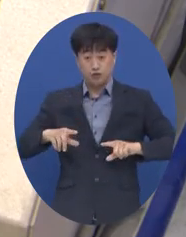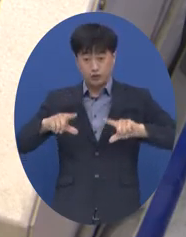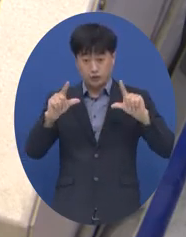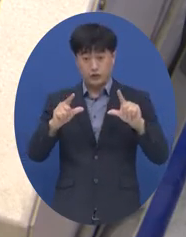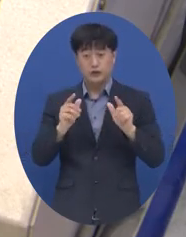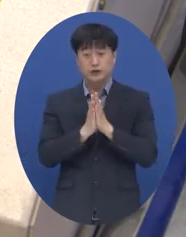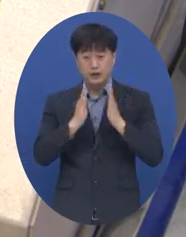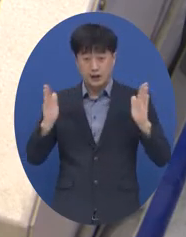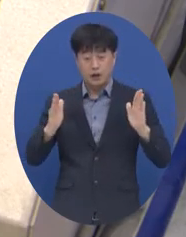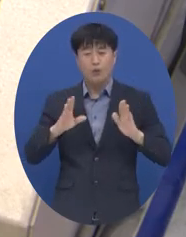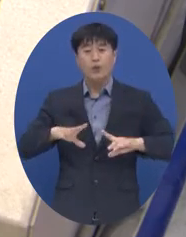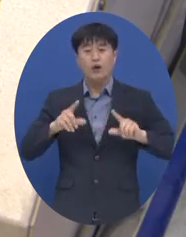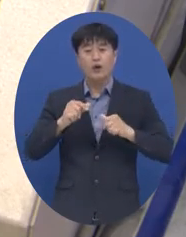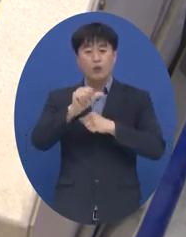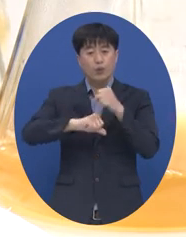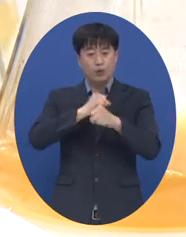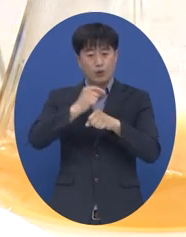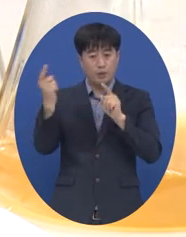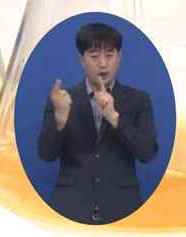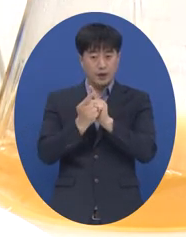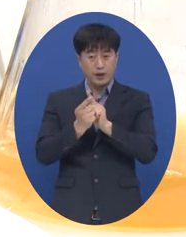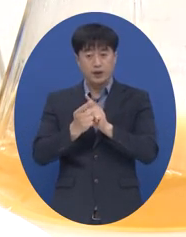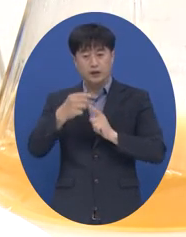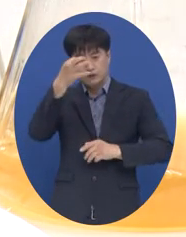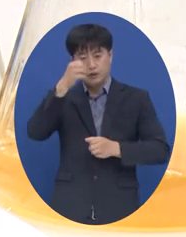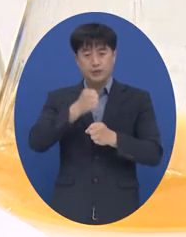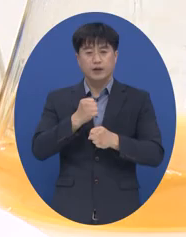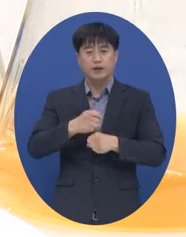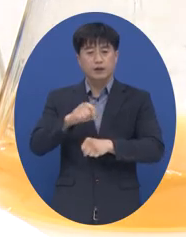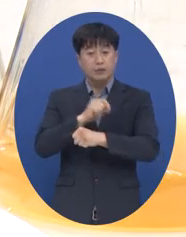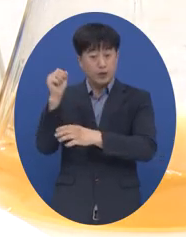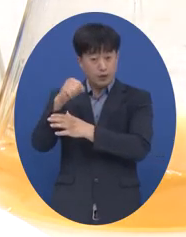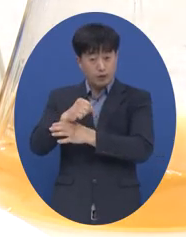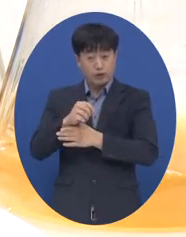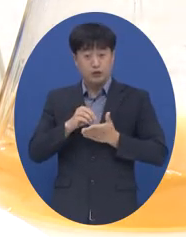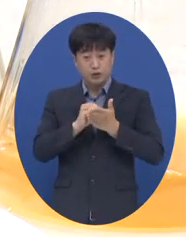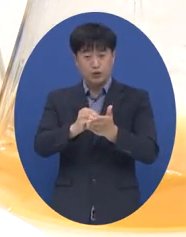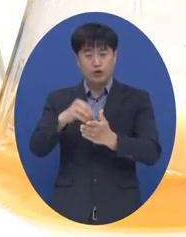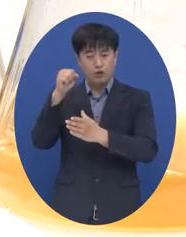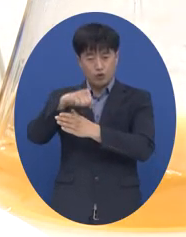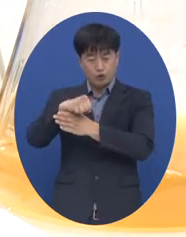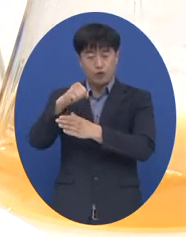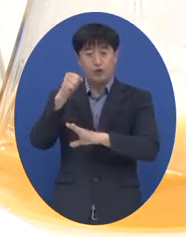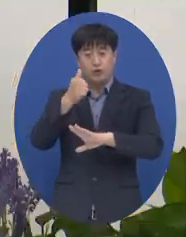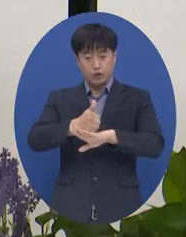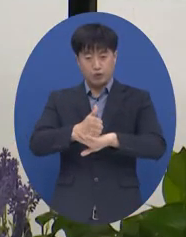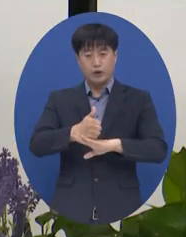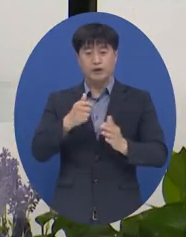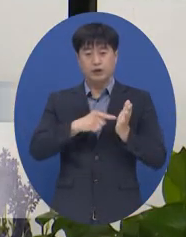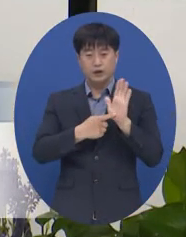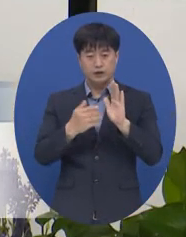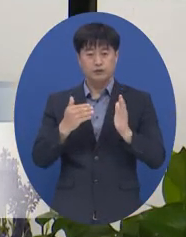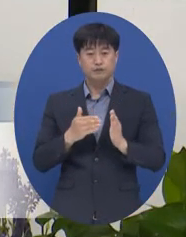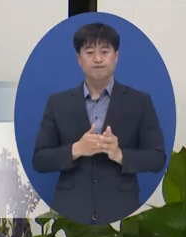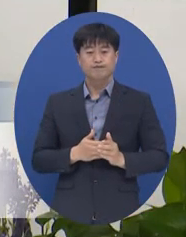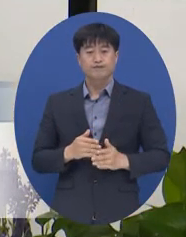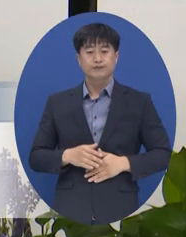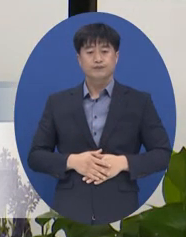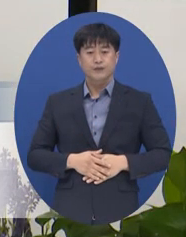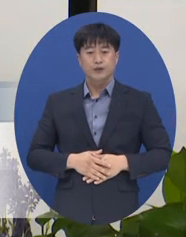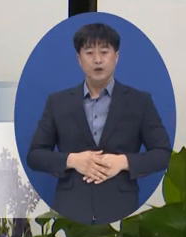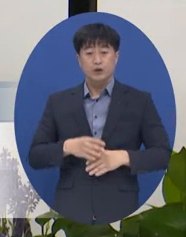2016년부터 시작한 사업은 올해 5년째로 기술 개발과 특허 출원 등 결실을 맺고 있습니다. 그간